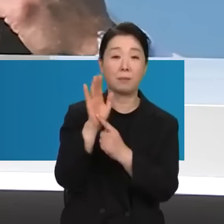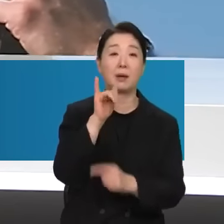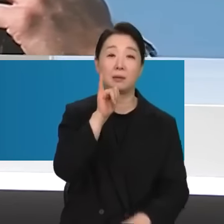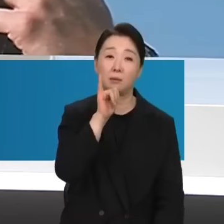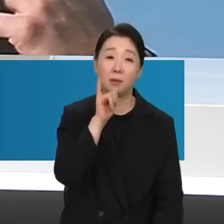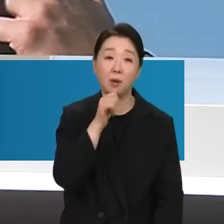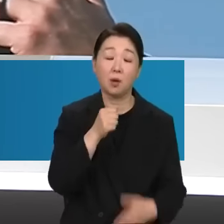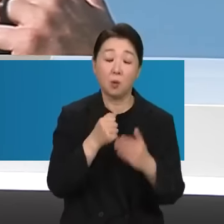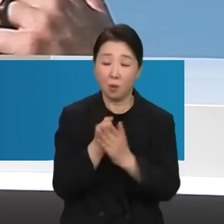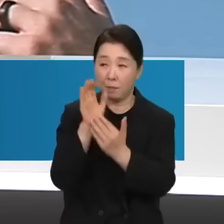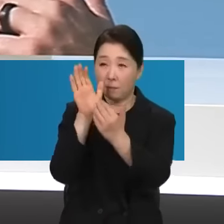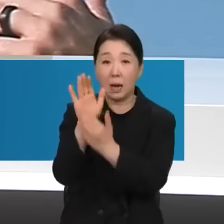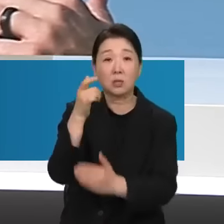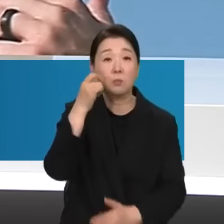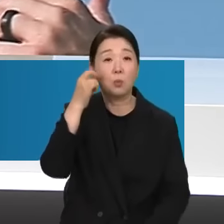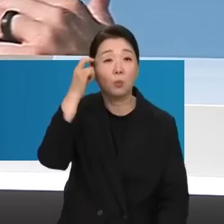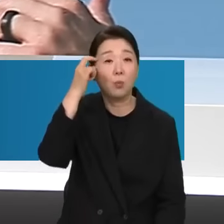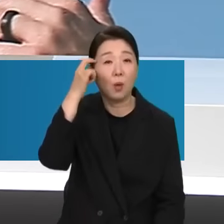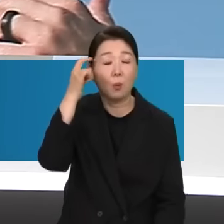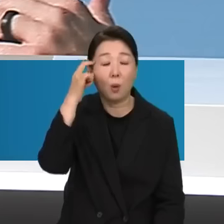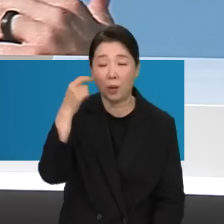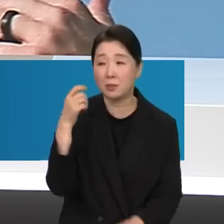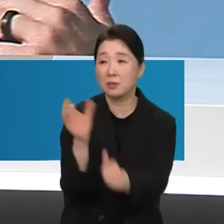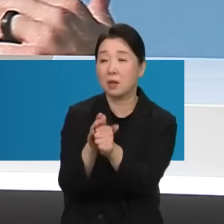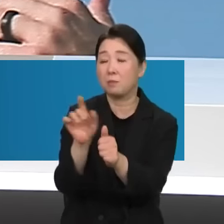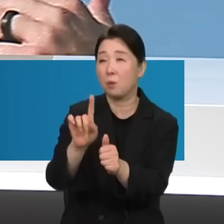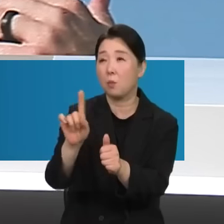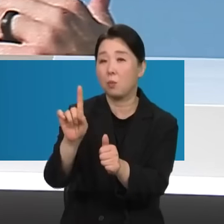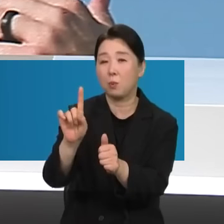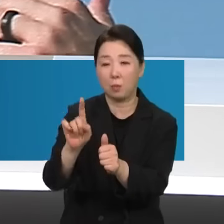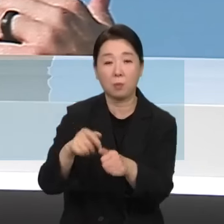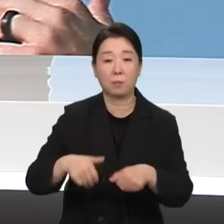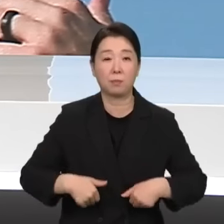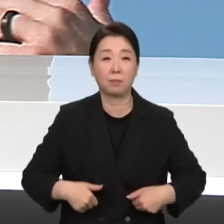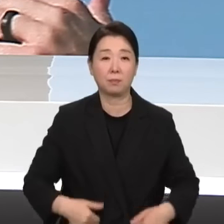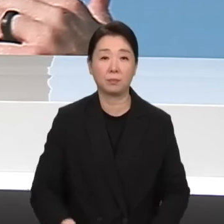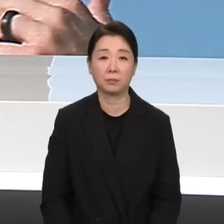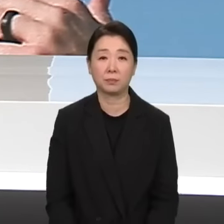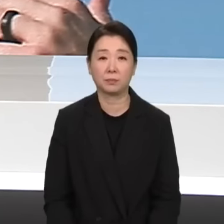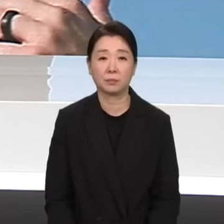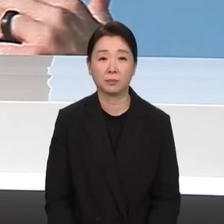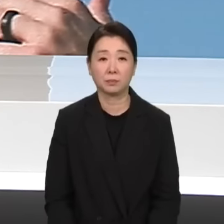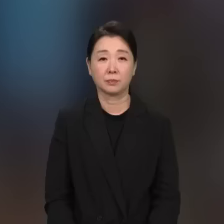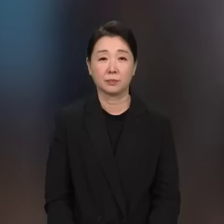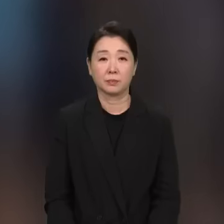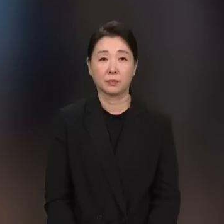나오면서 왜 못 막았느냐는 책임론도 불거지고 있습니다. 김혜미 기자입니다.